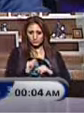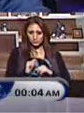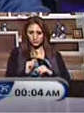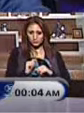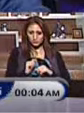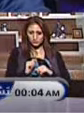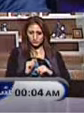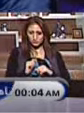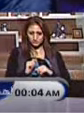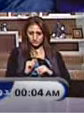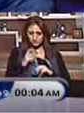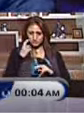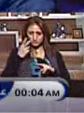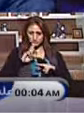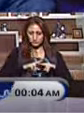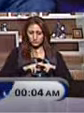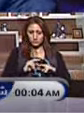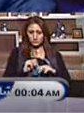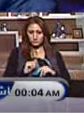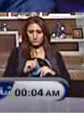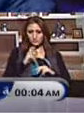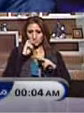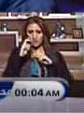لما اني لا